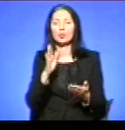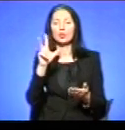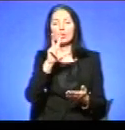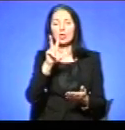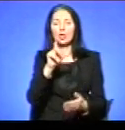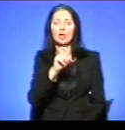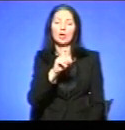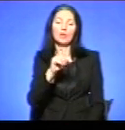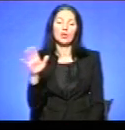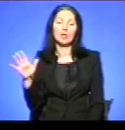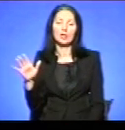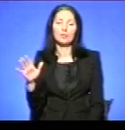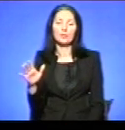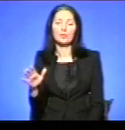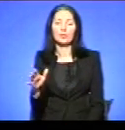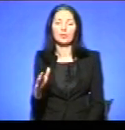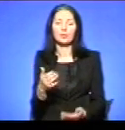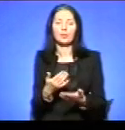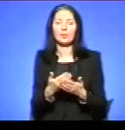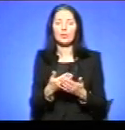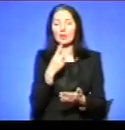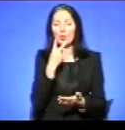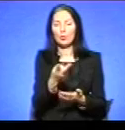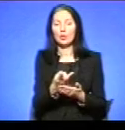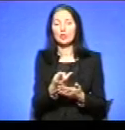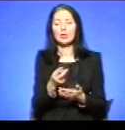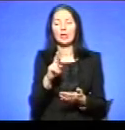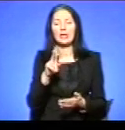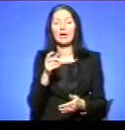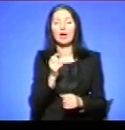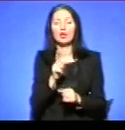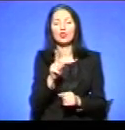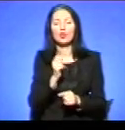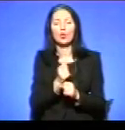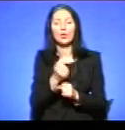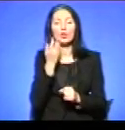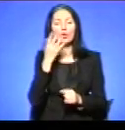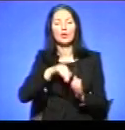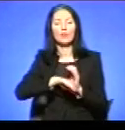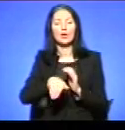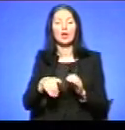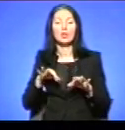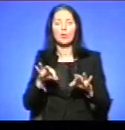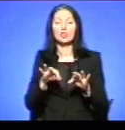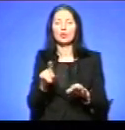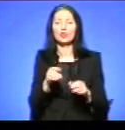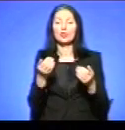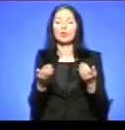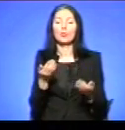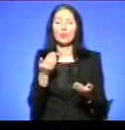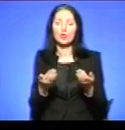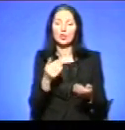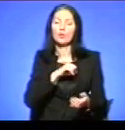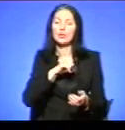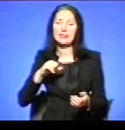тому подібне. От ми побачили в сюжеті, як діяти, коли вкрали таки вашу машину, а от чи можливо самостійно почати